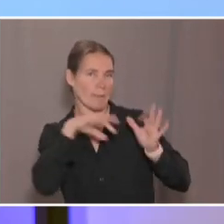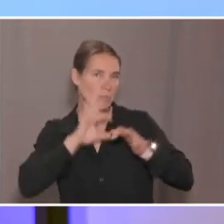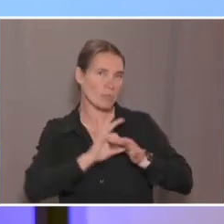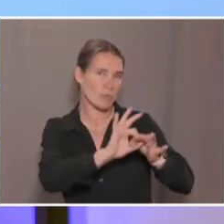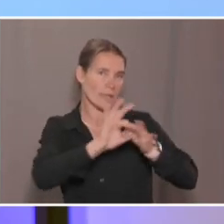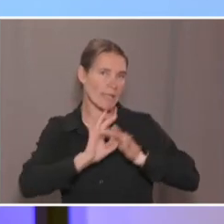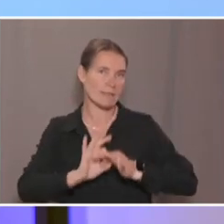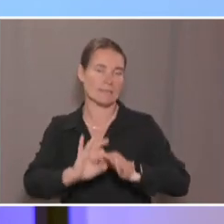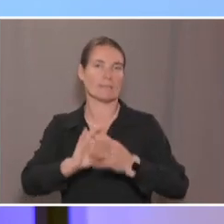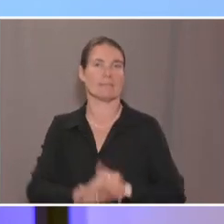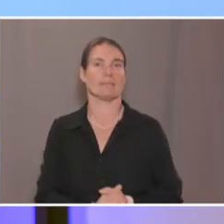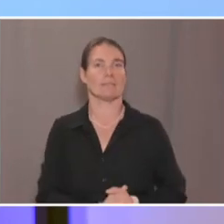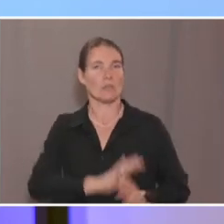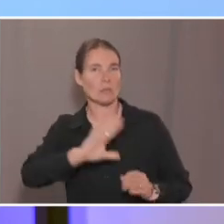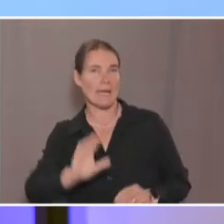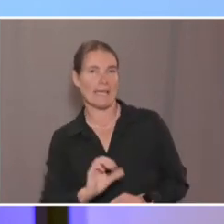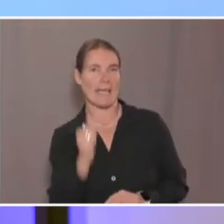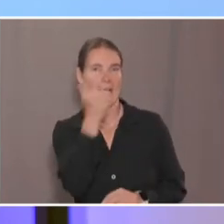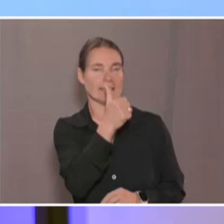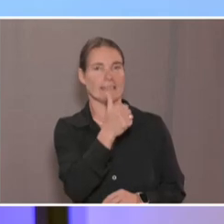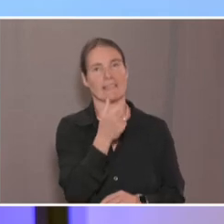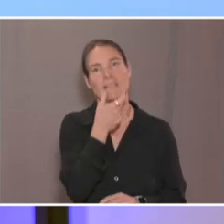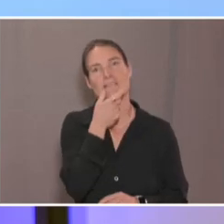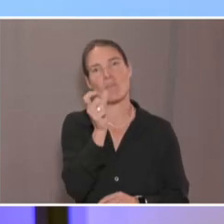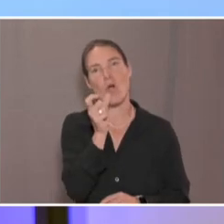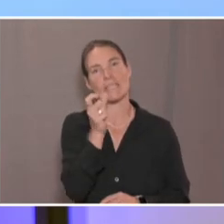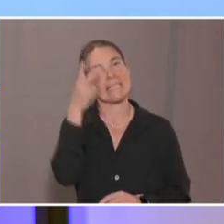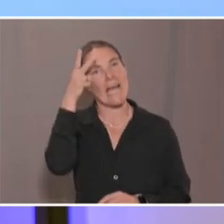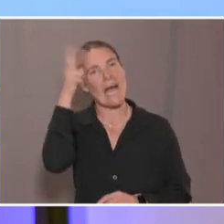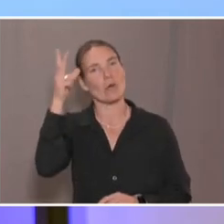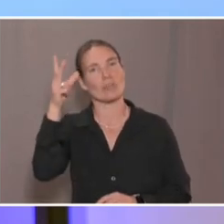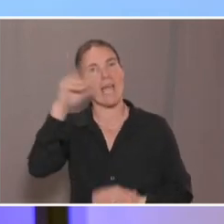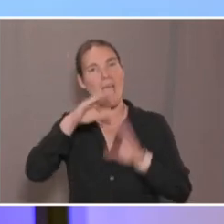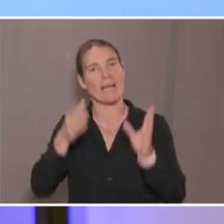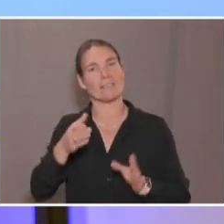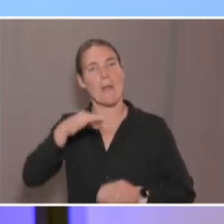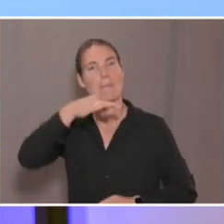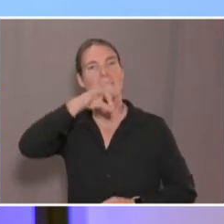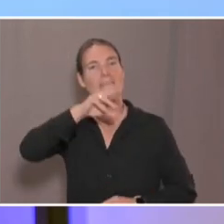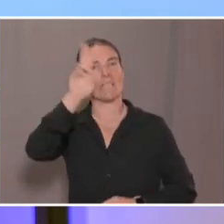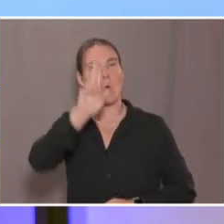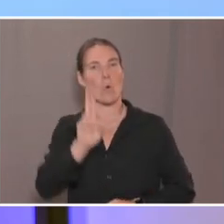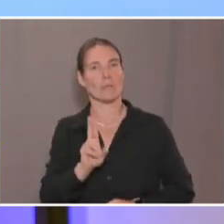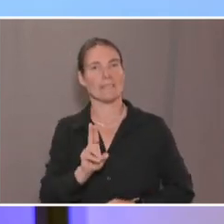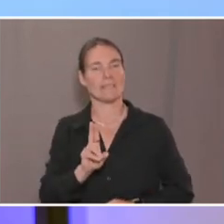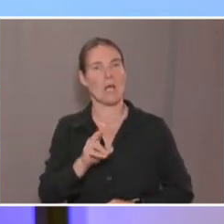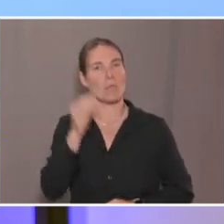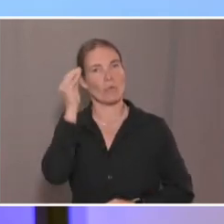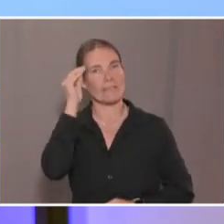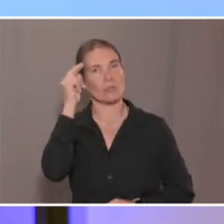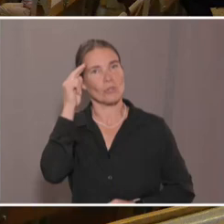dürfen. Und zuallererst übergebe ich das Wort an den Hausherrn, an den Präsidenten der Universität, Professor Dr. Werner